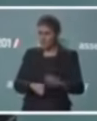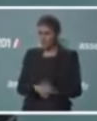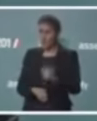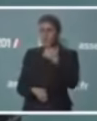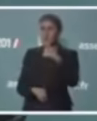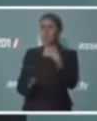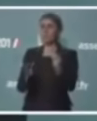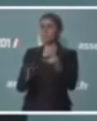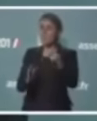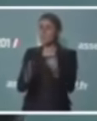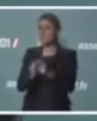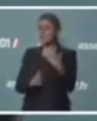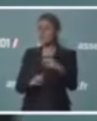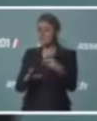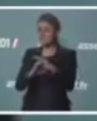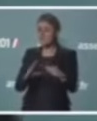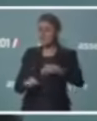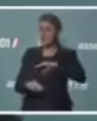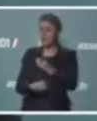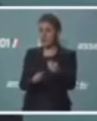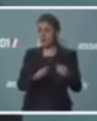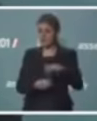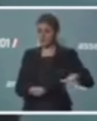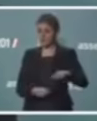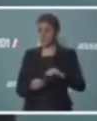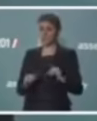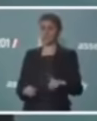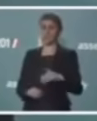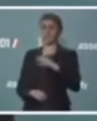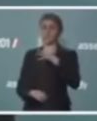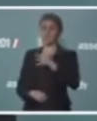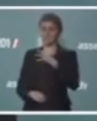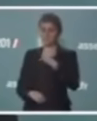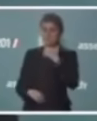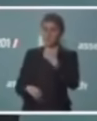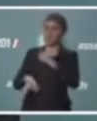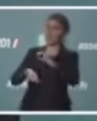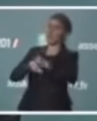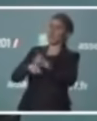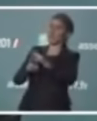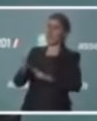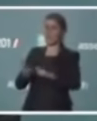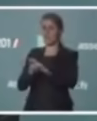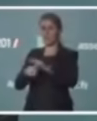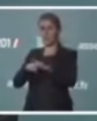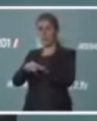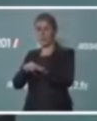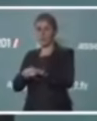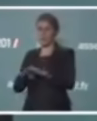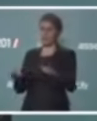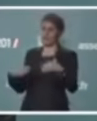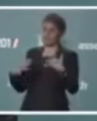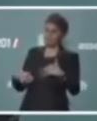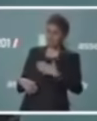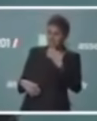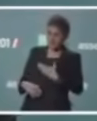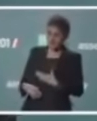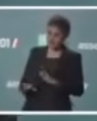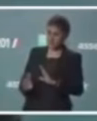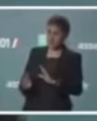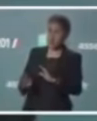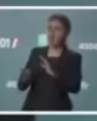habitant. Alors je ne remercierai pas la politique régionale d'aménagement solidaire qui nous promettait 80% d'aide et qui